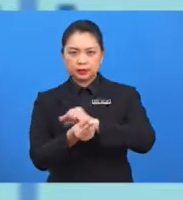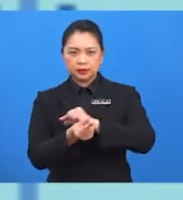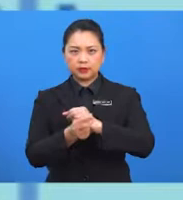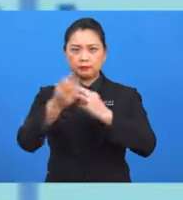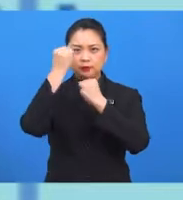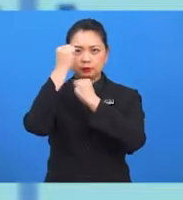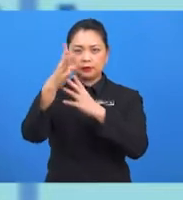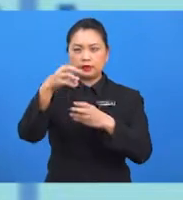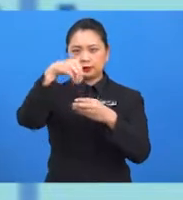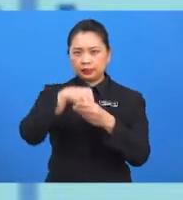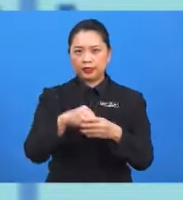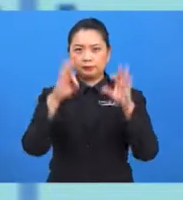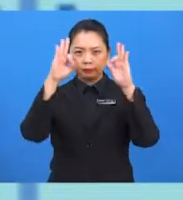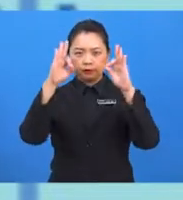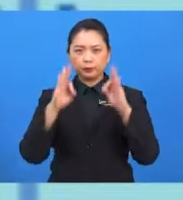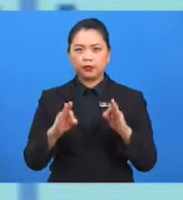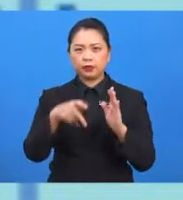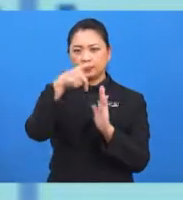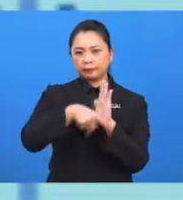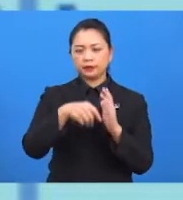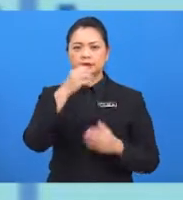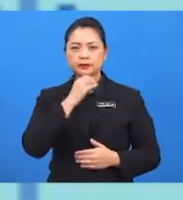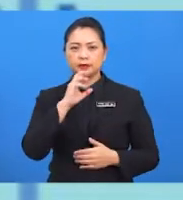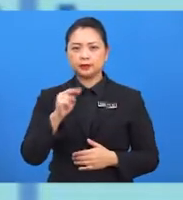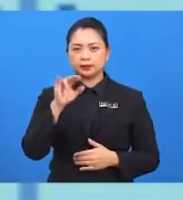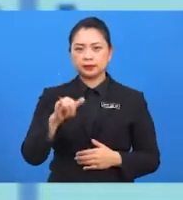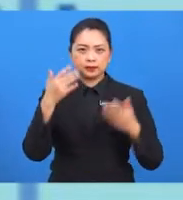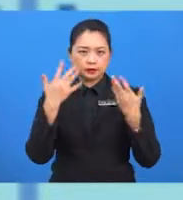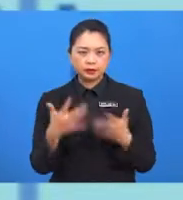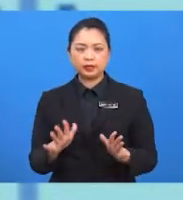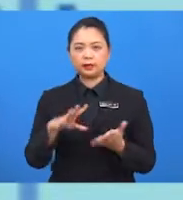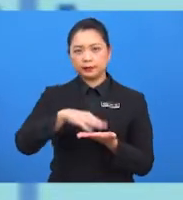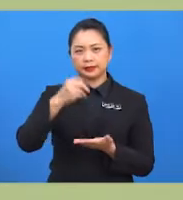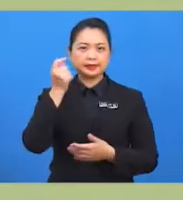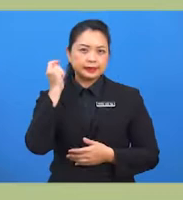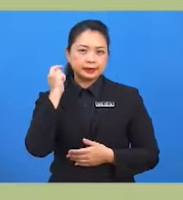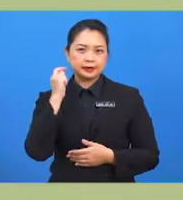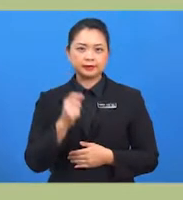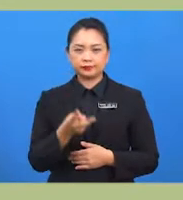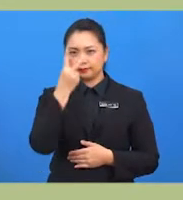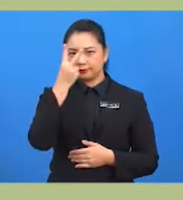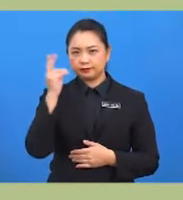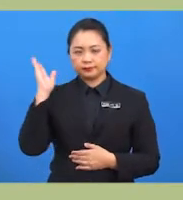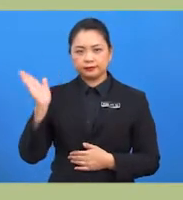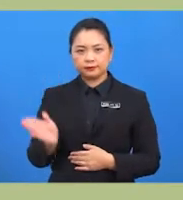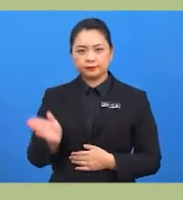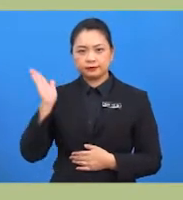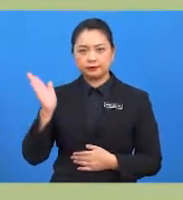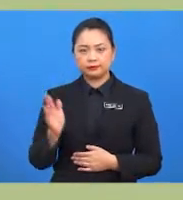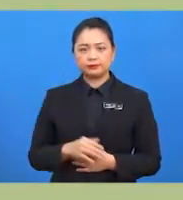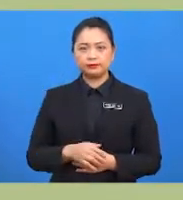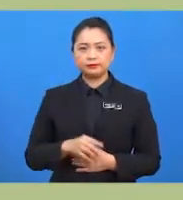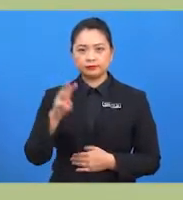tersebut ke dalam pemilu pencairan yang telah kita pelajari yaitu m1di 1